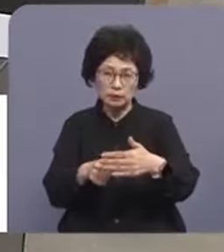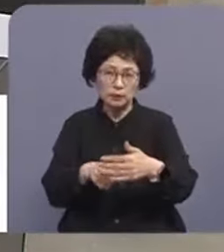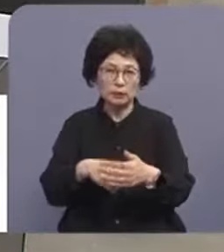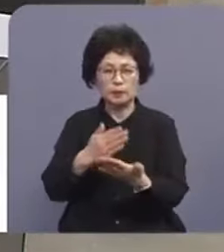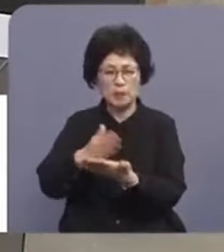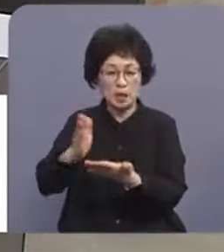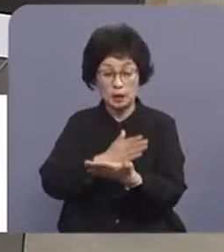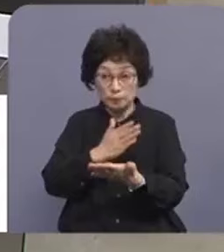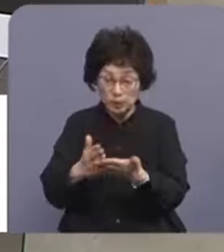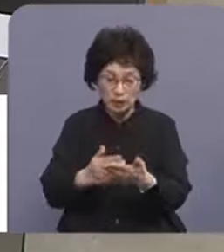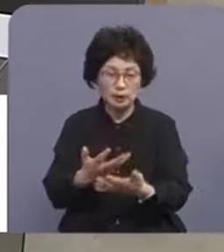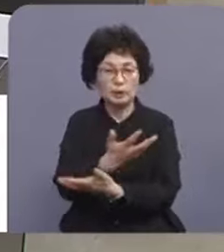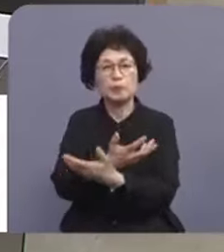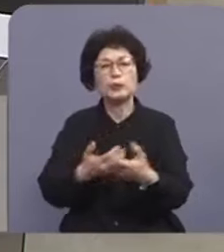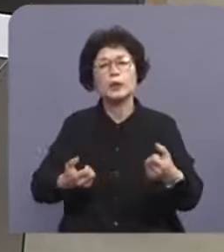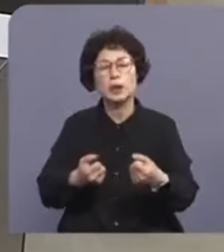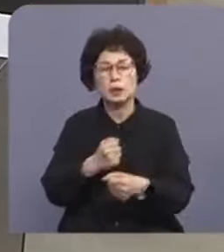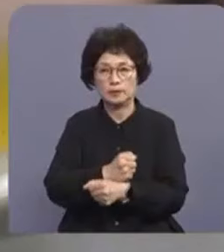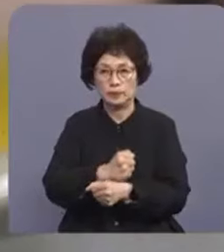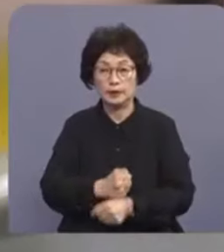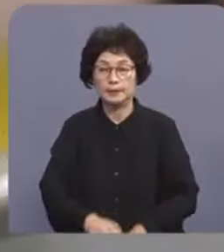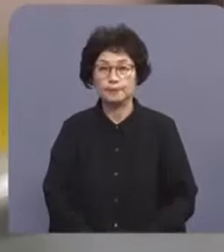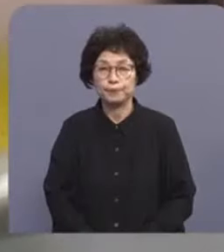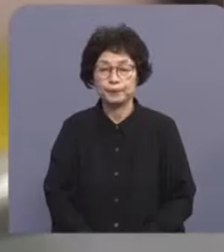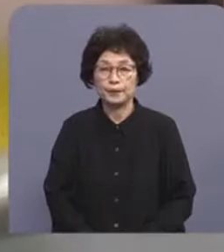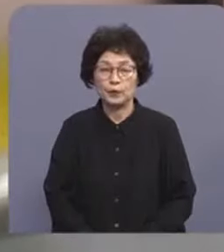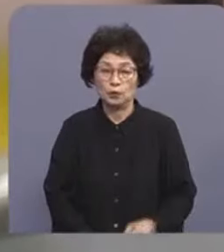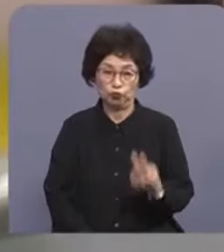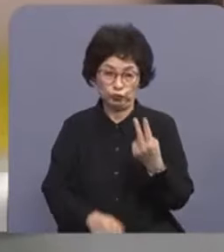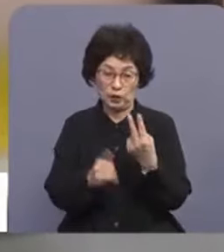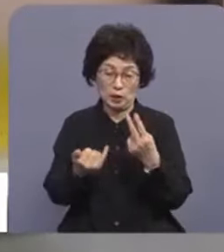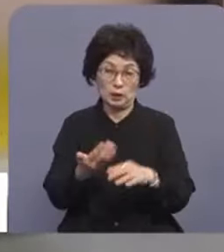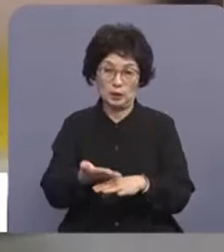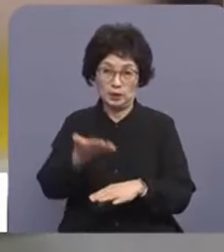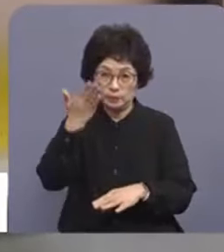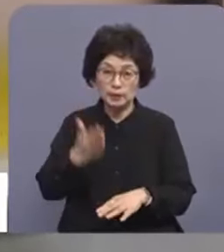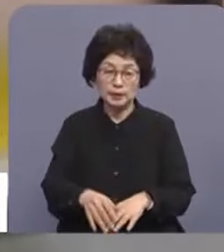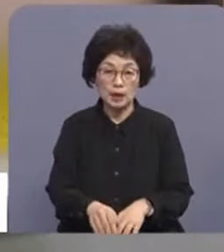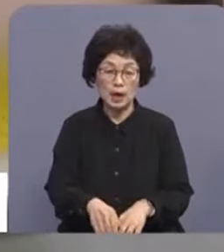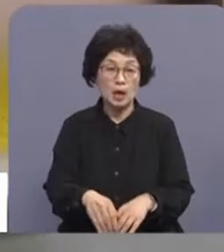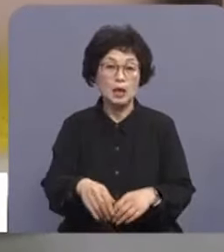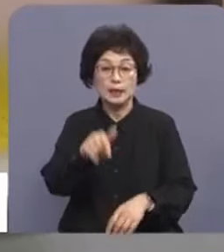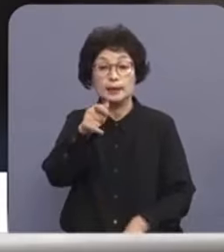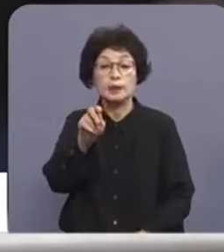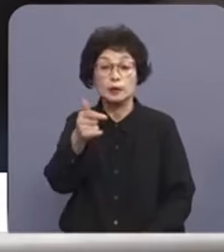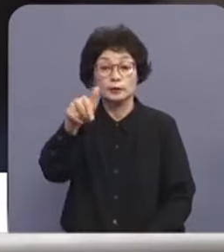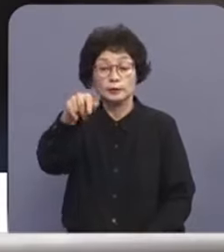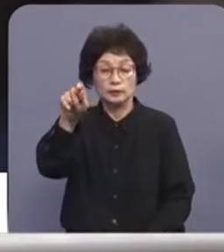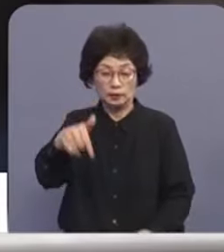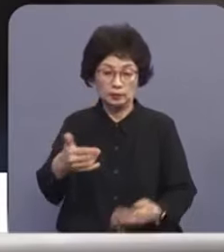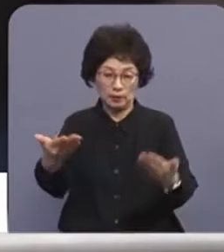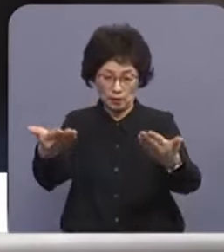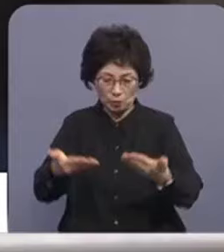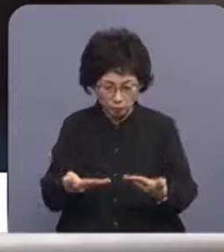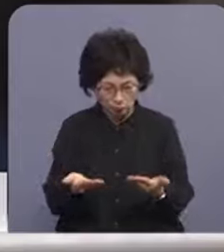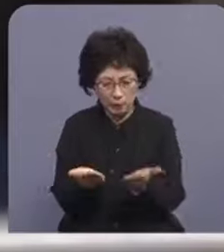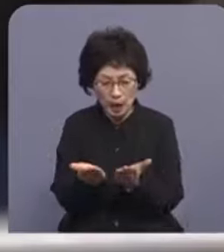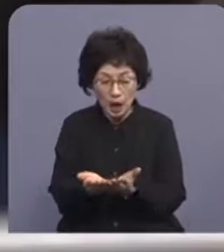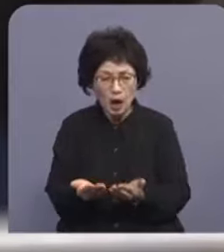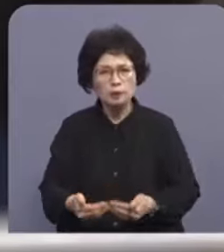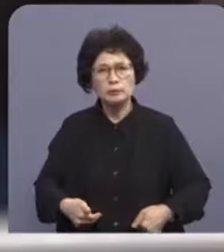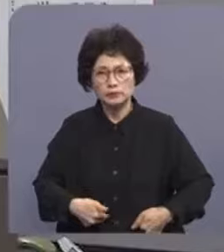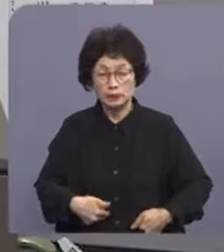분할해 수위 계약을 체결했습니다 2인 이상 견적 입찰을 해야 하는 규정을 무시한 겁니다